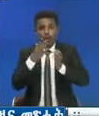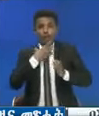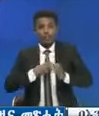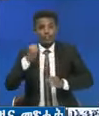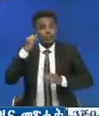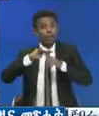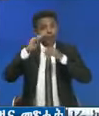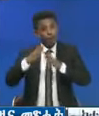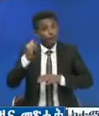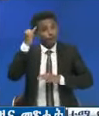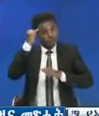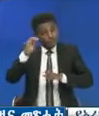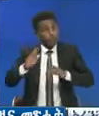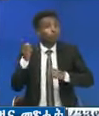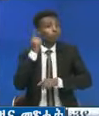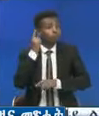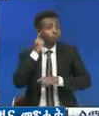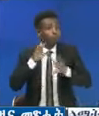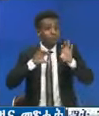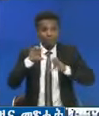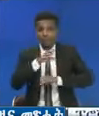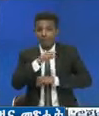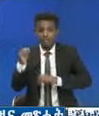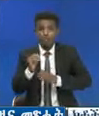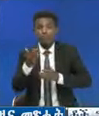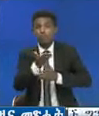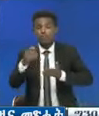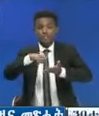ከባለሙያዎቹ የሚቀርቡ አስተያየቶችን በማዳመጥና በጉዳዩ ላይ